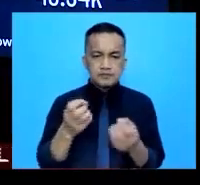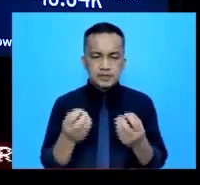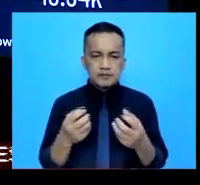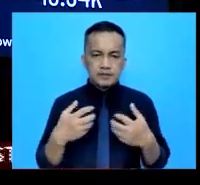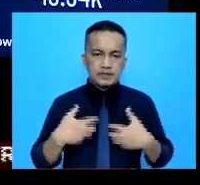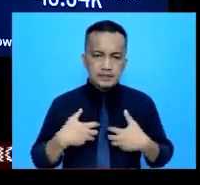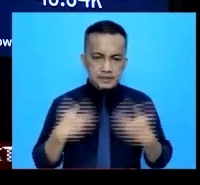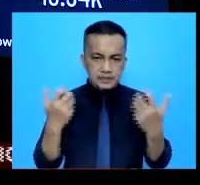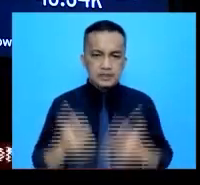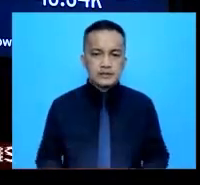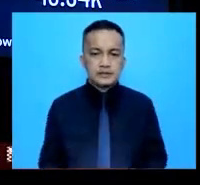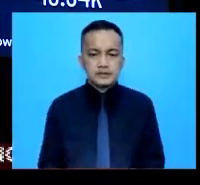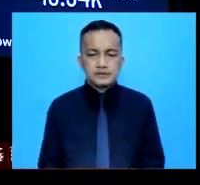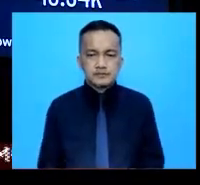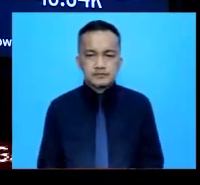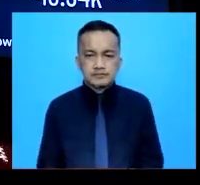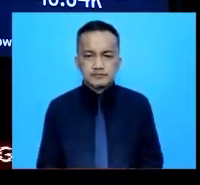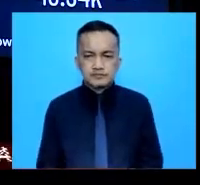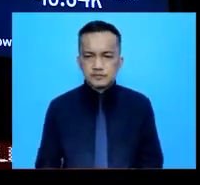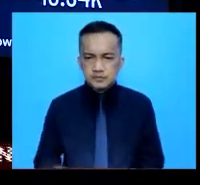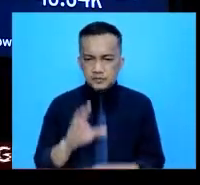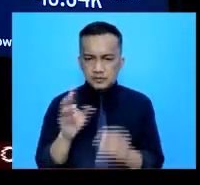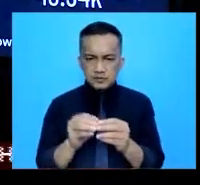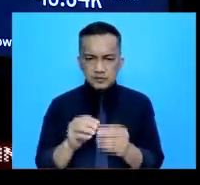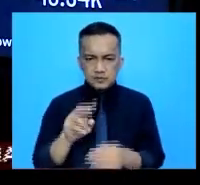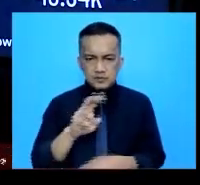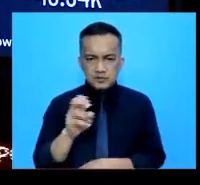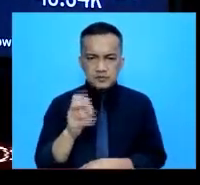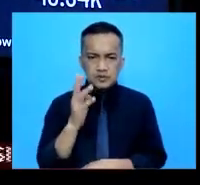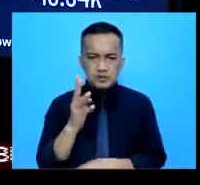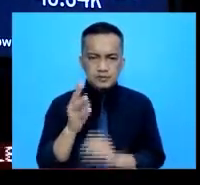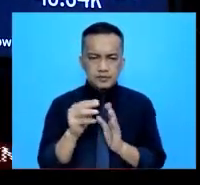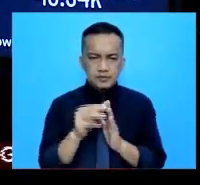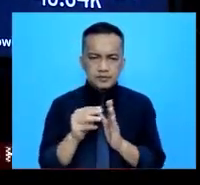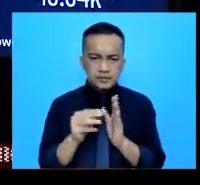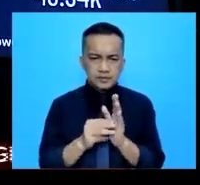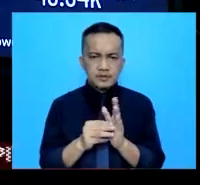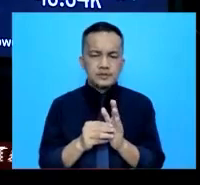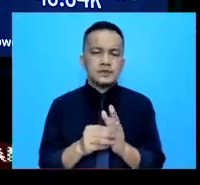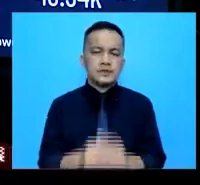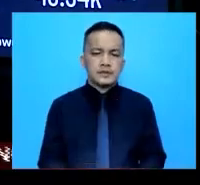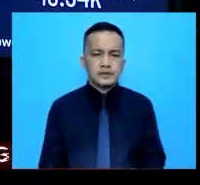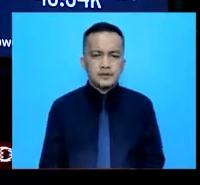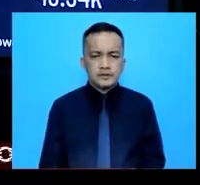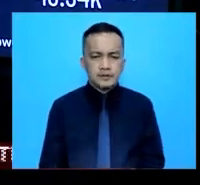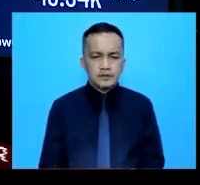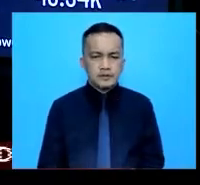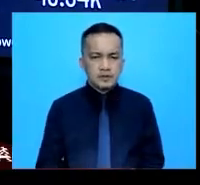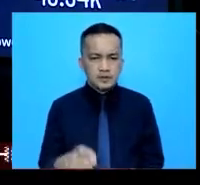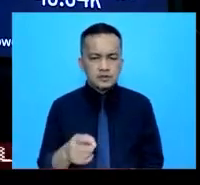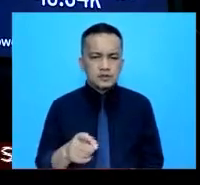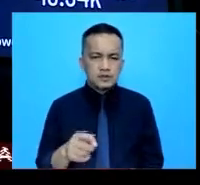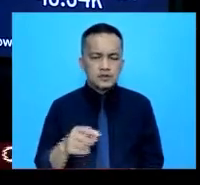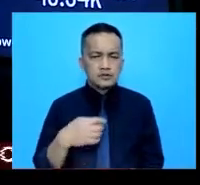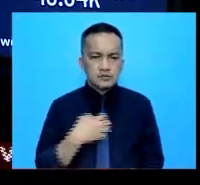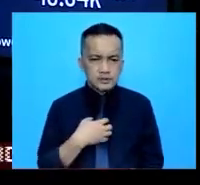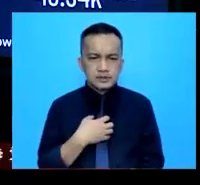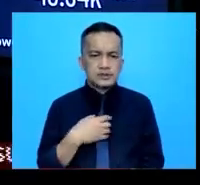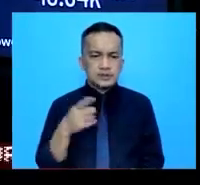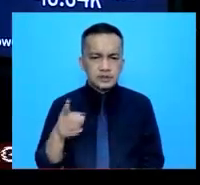Yan po ay aabot sa mahigit 200 milyon, 240.47 million po ang reach online sa nakalipas